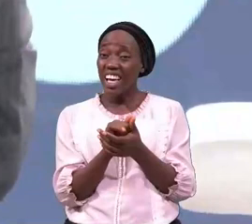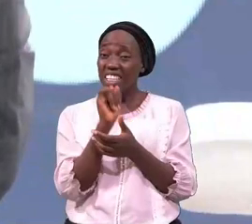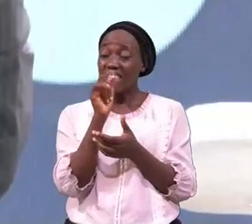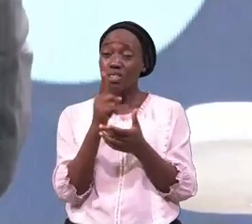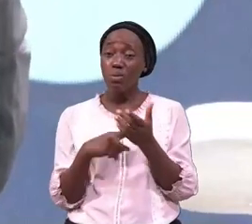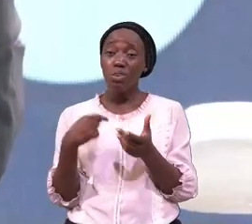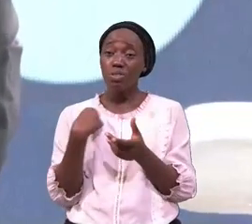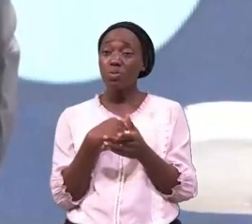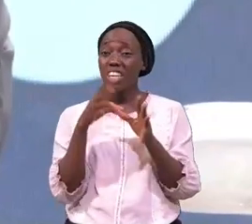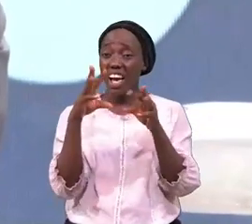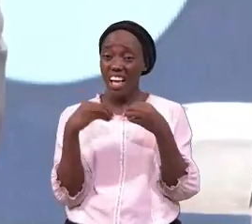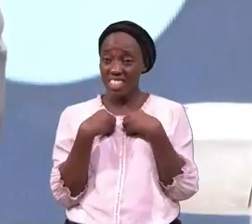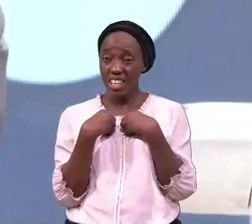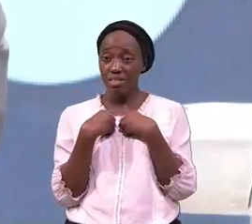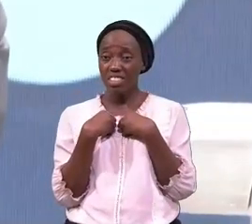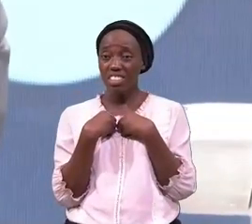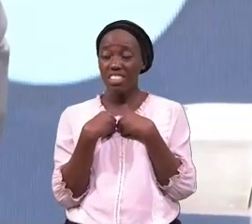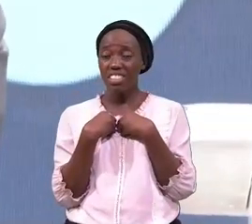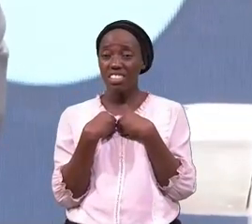Tout ce que vous dites, c'est ce que nous acceptons.